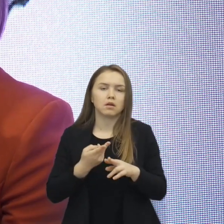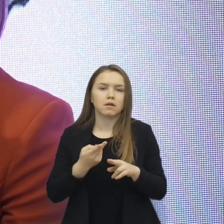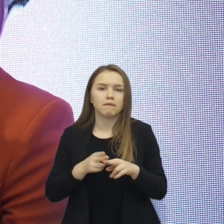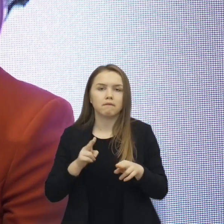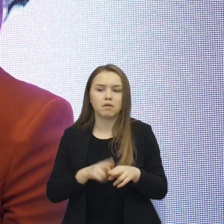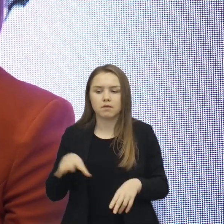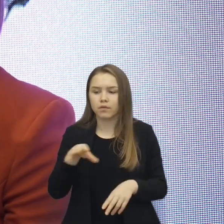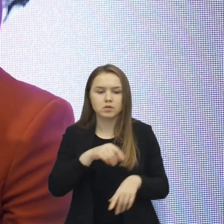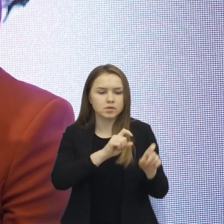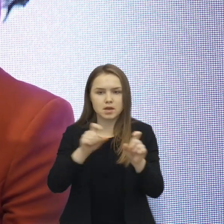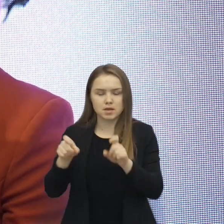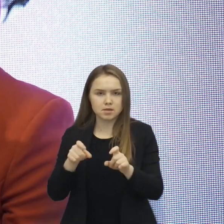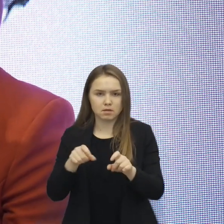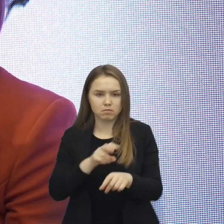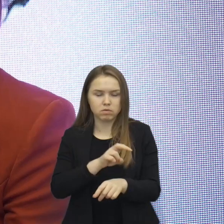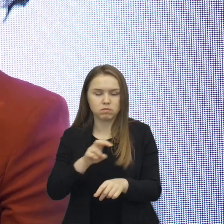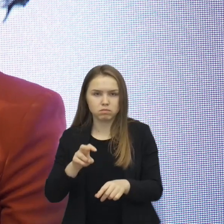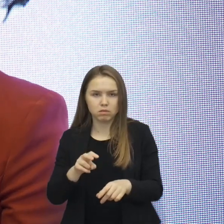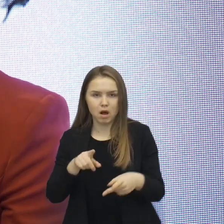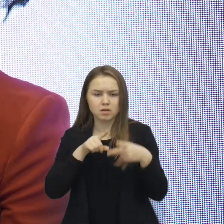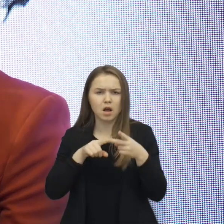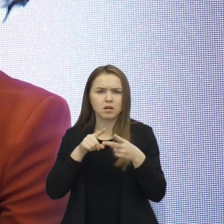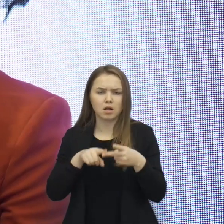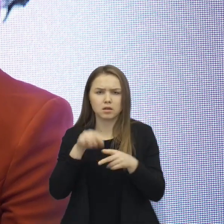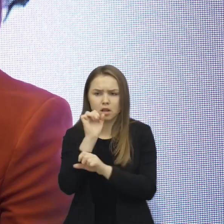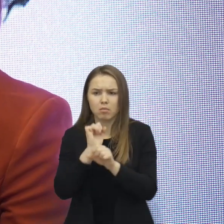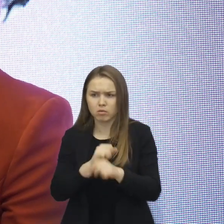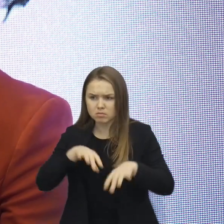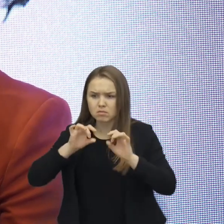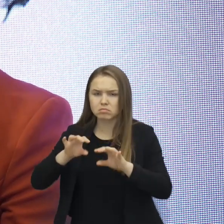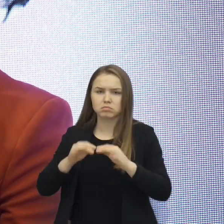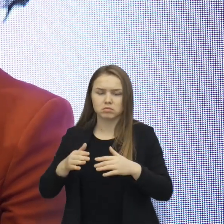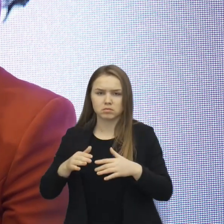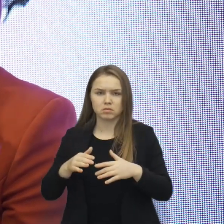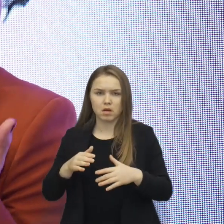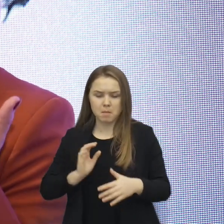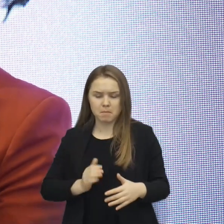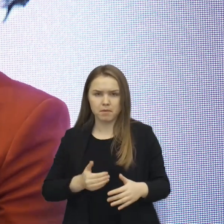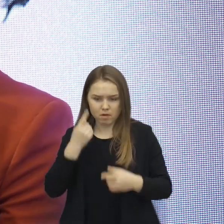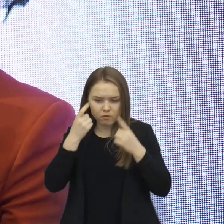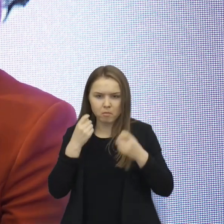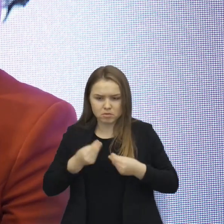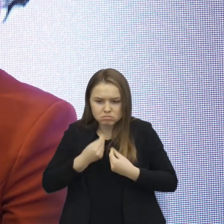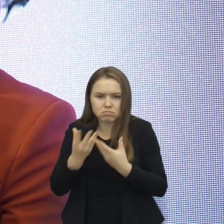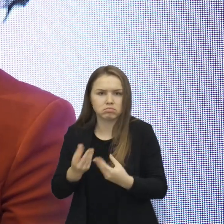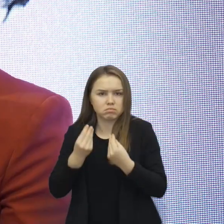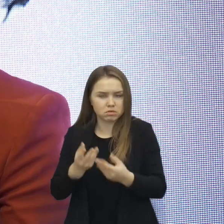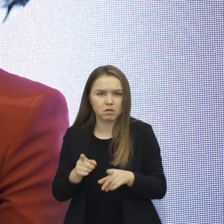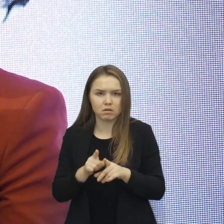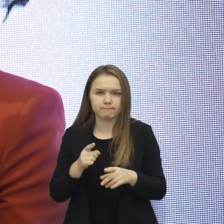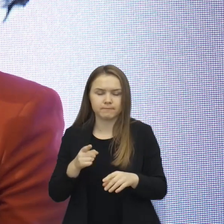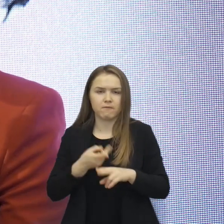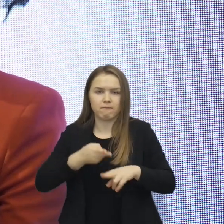tavo duomenis. Tai reiškia, žmogus, kas antroje vietoje turi atskleidinėti savo privačius duomenis, tai reiškia išgyvenimus papildomus,